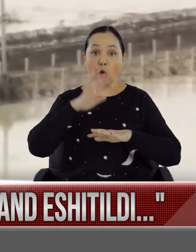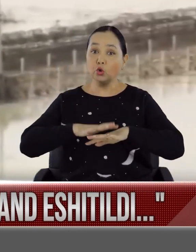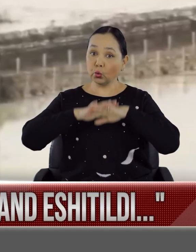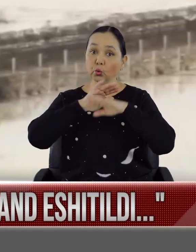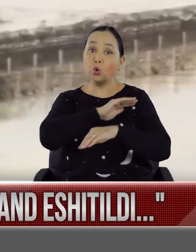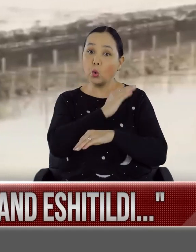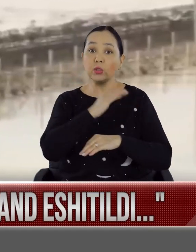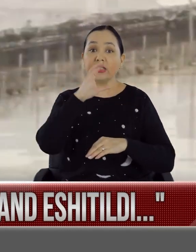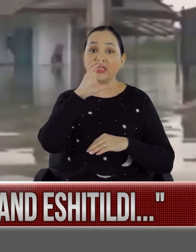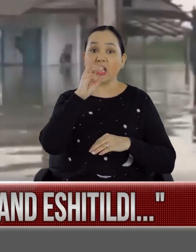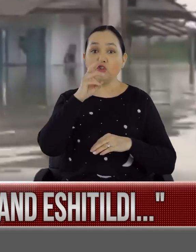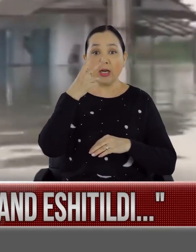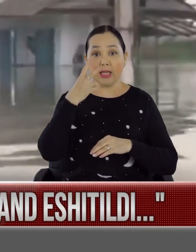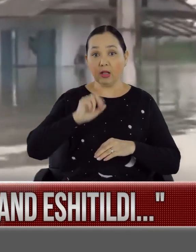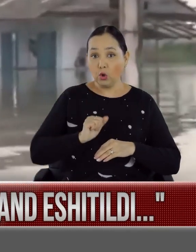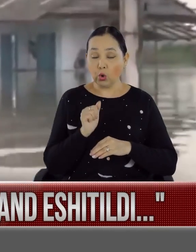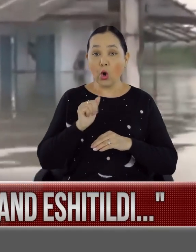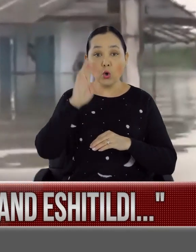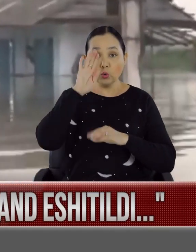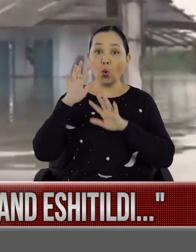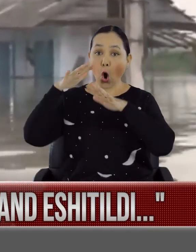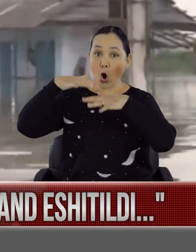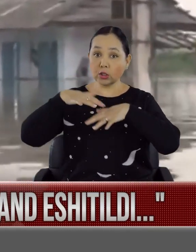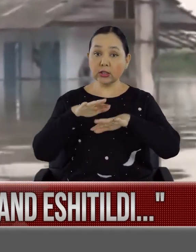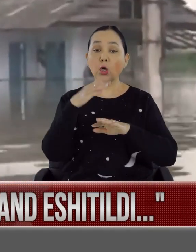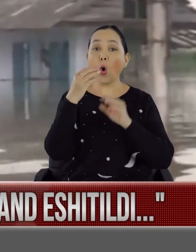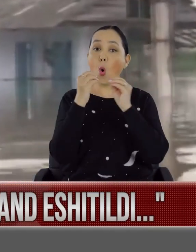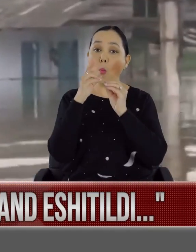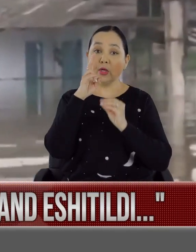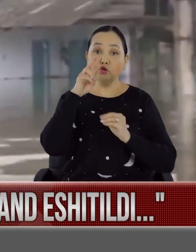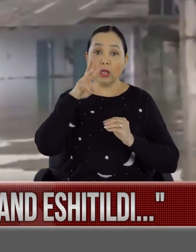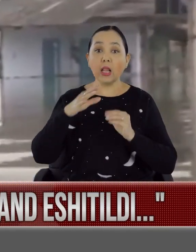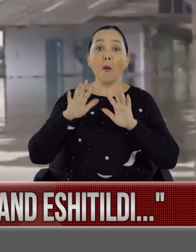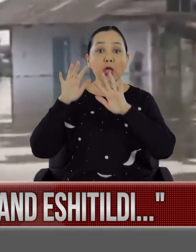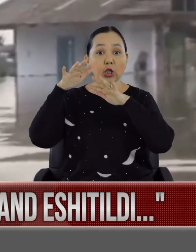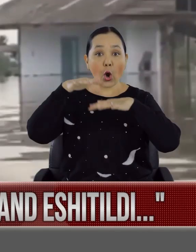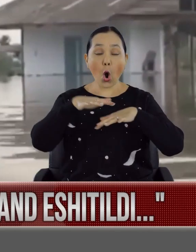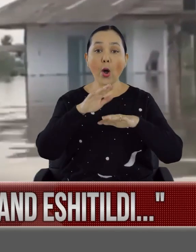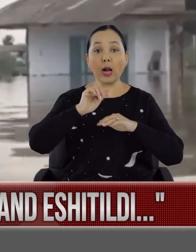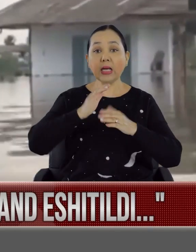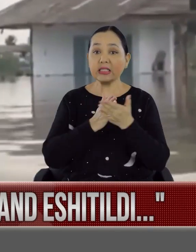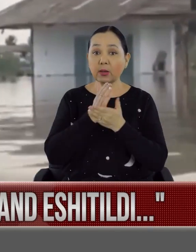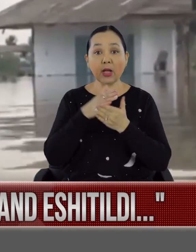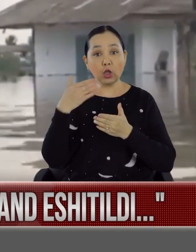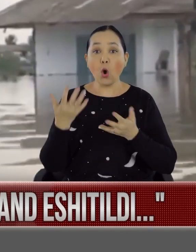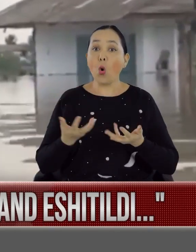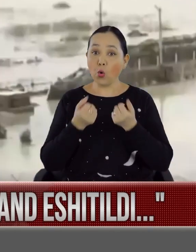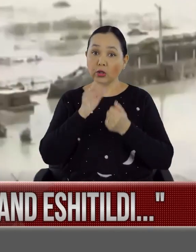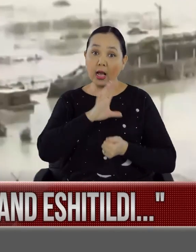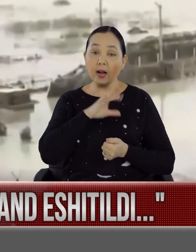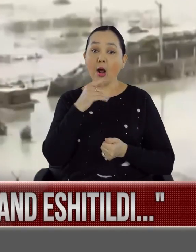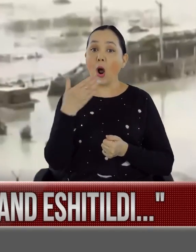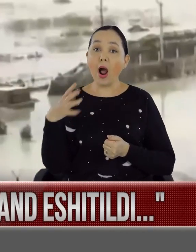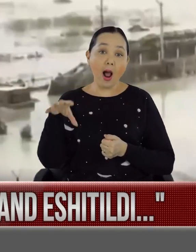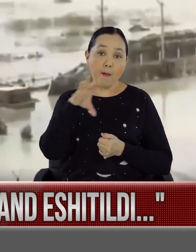kuchayib, Sanjar va uning 2 nafar safdoshlarini suv oqizib ketdi. U 15 kilometr oqib, keyin xizmatdoshlari tomonidan qutqarildi. Ular hammasi